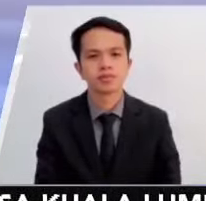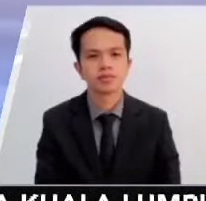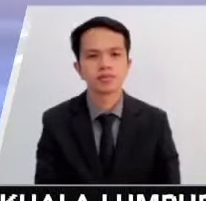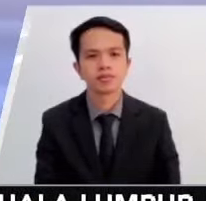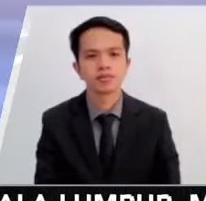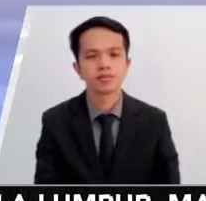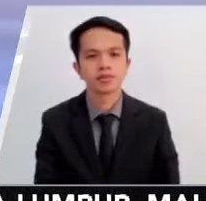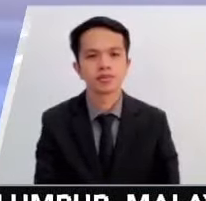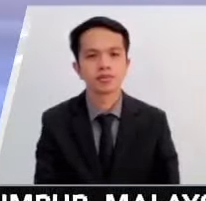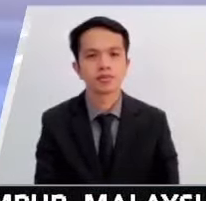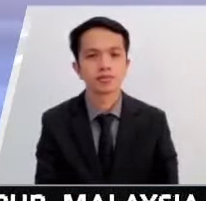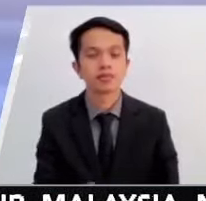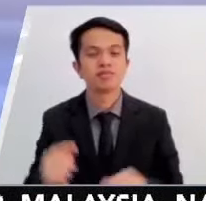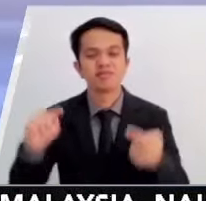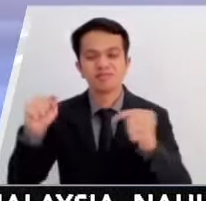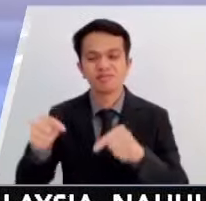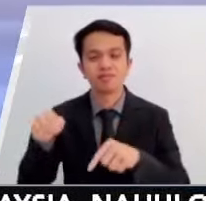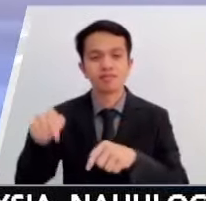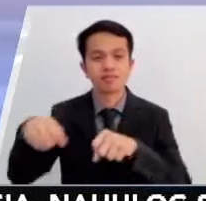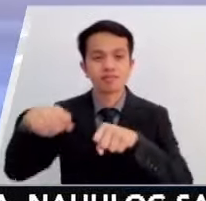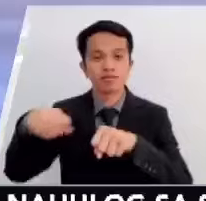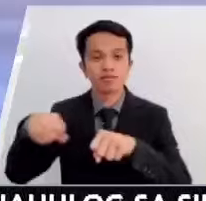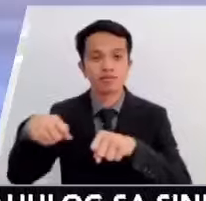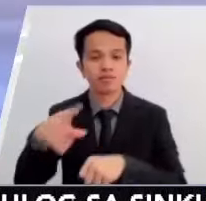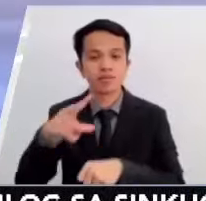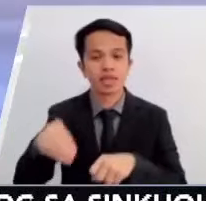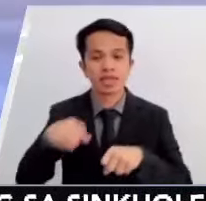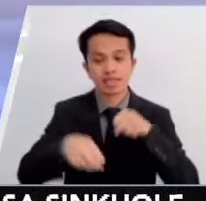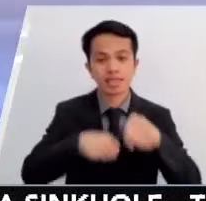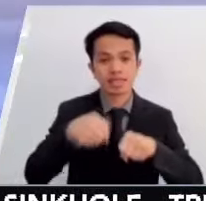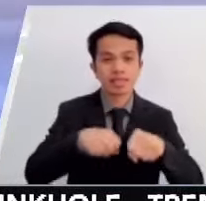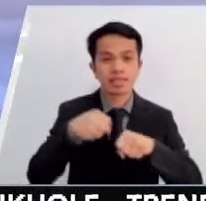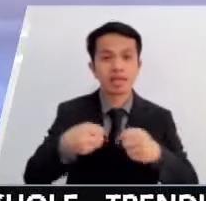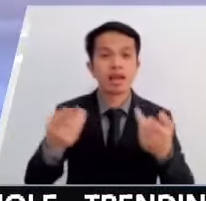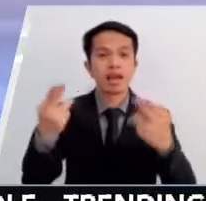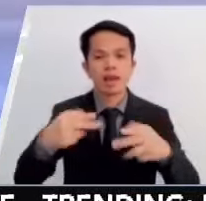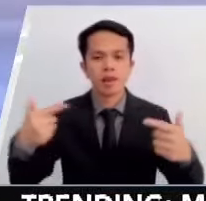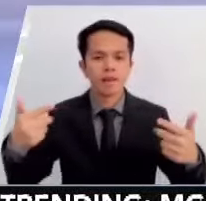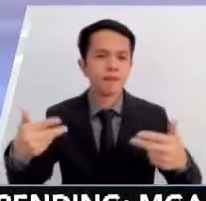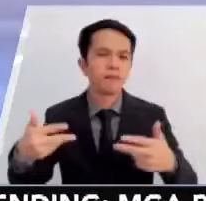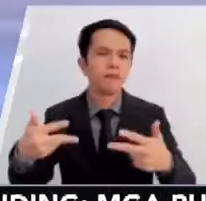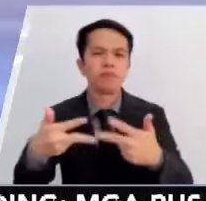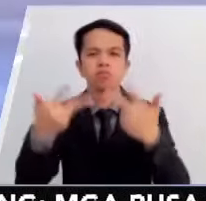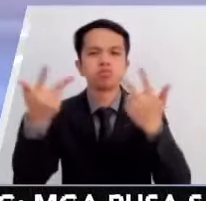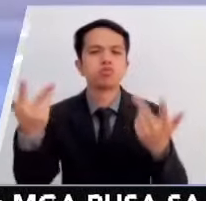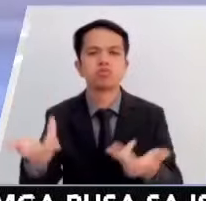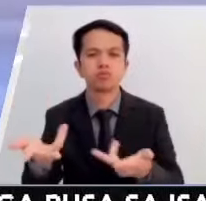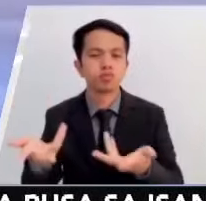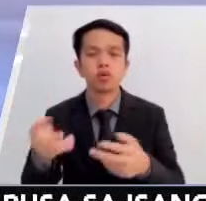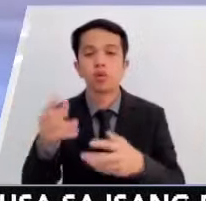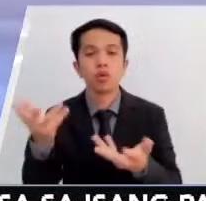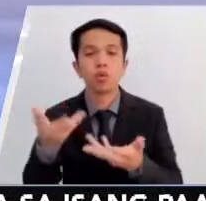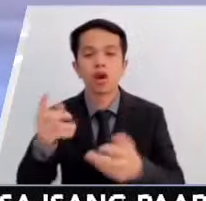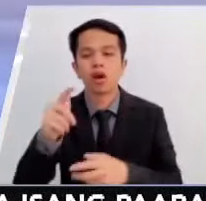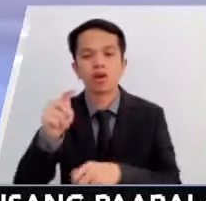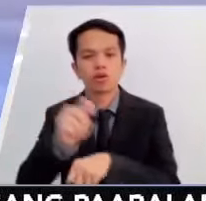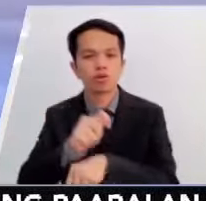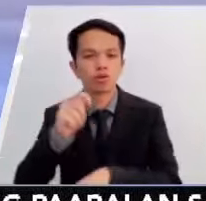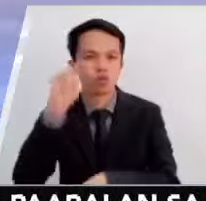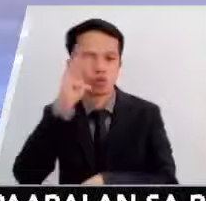Pinutan ng isang rider ng motorsiklo at isang siklista matapos silang magkabanggaan sa Tondo, Maynila. Balita hatid ni Jomar